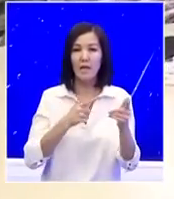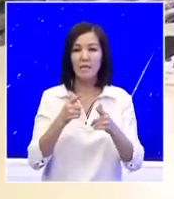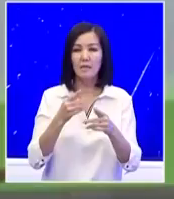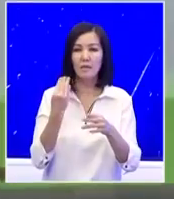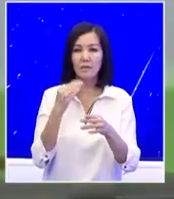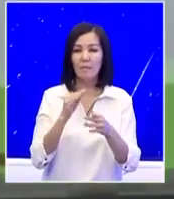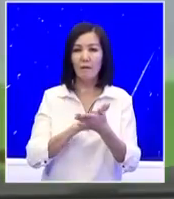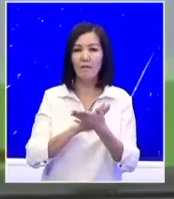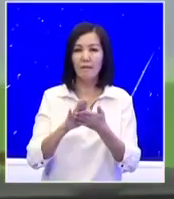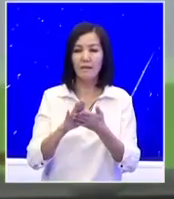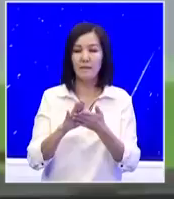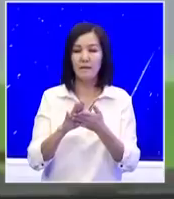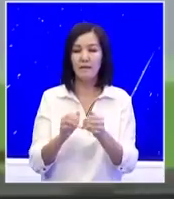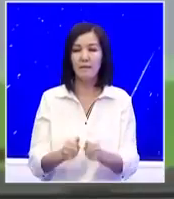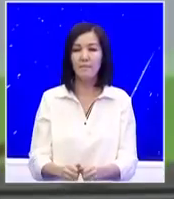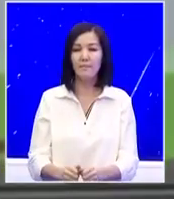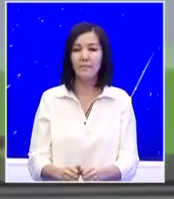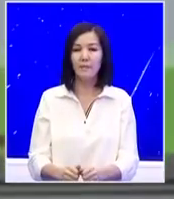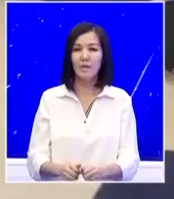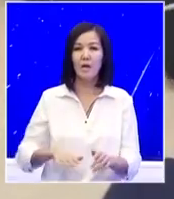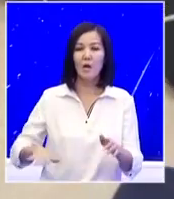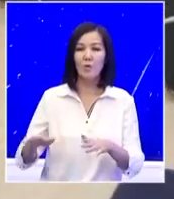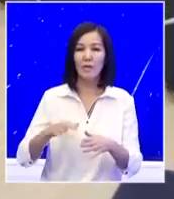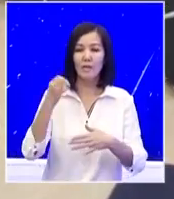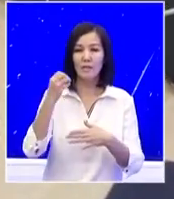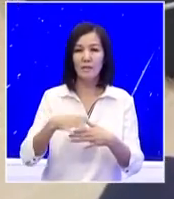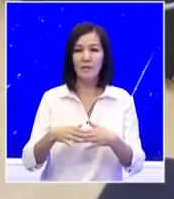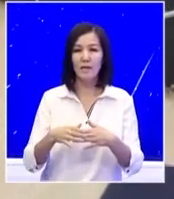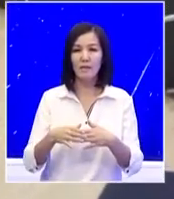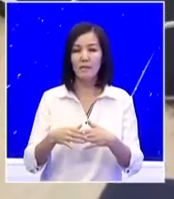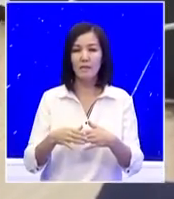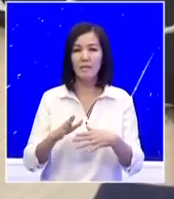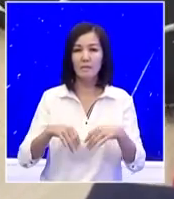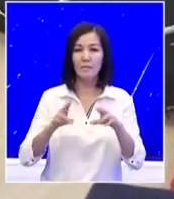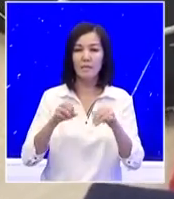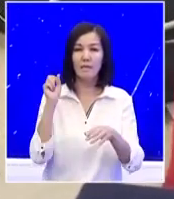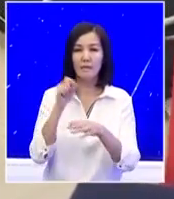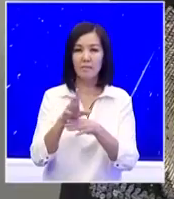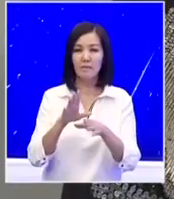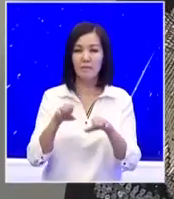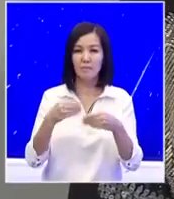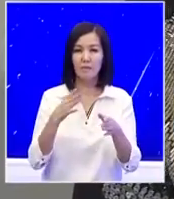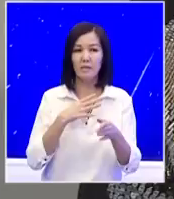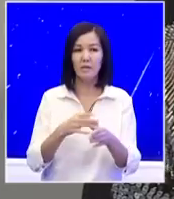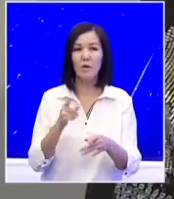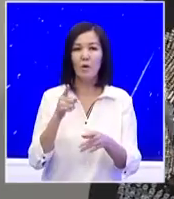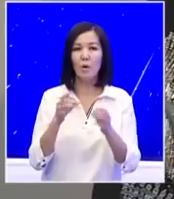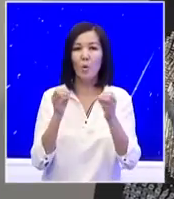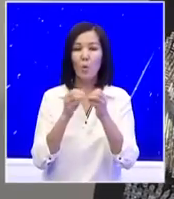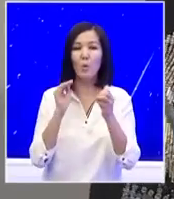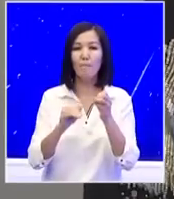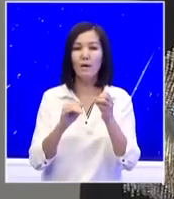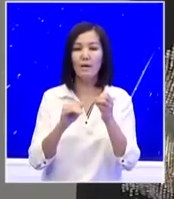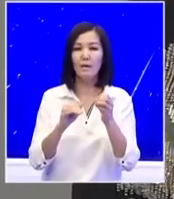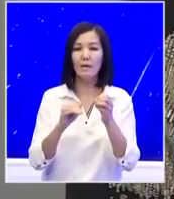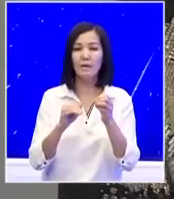сапалы, таза, бәтестен жасалған. Аудандық әкімдікке де керегі сол, арнайы тапсырыс беріпті. 10.000 дана біз